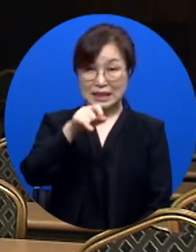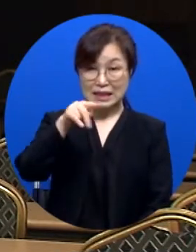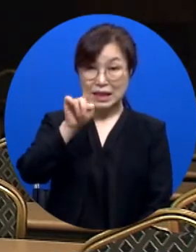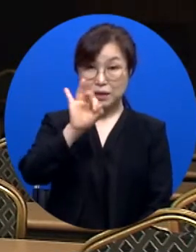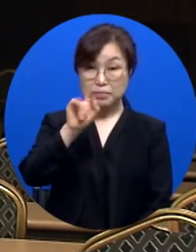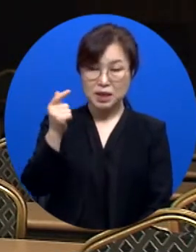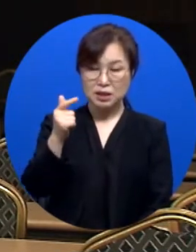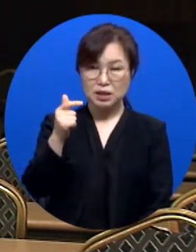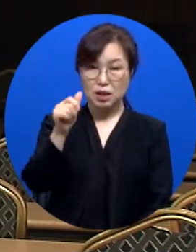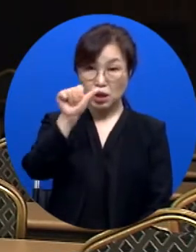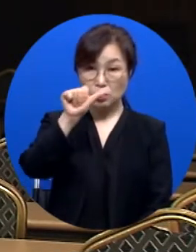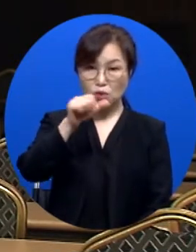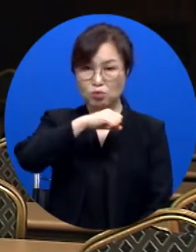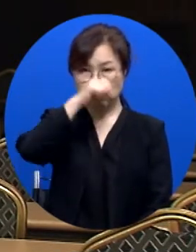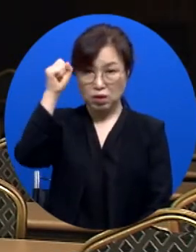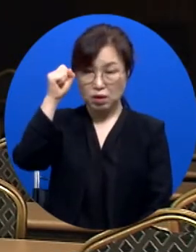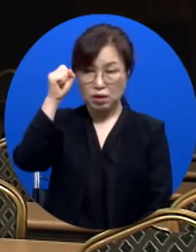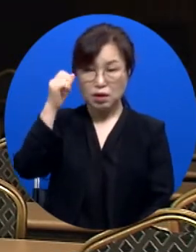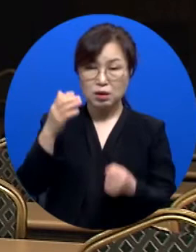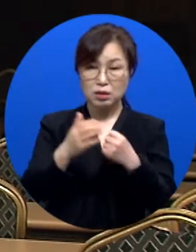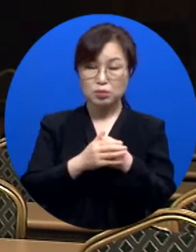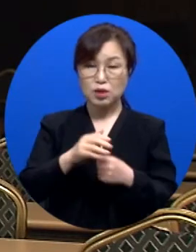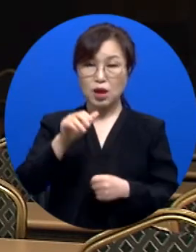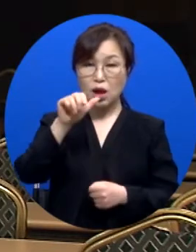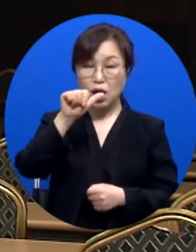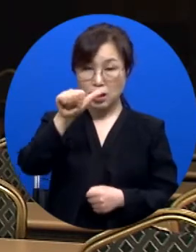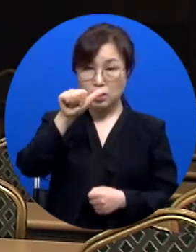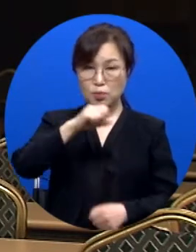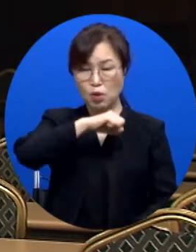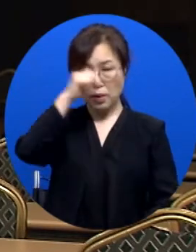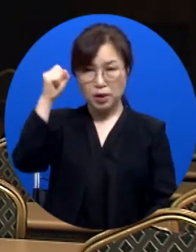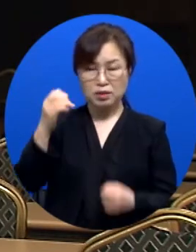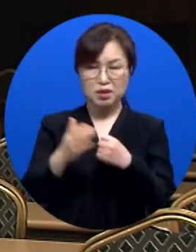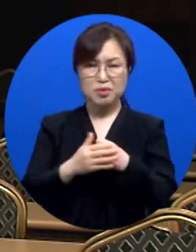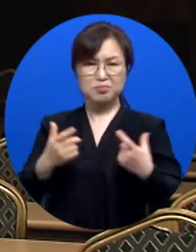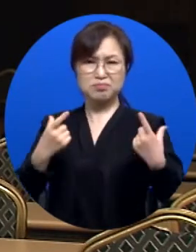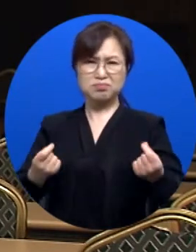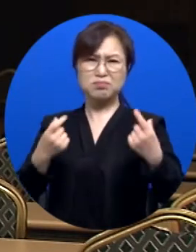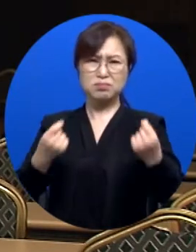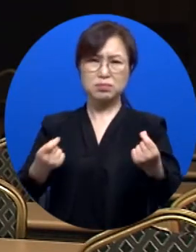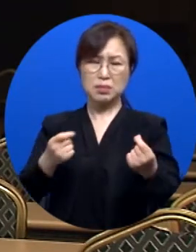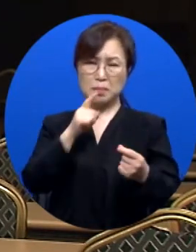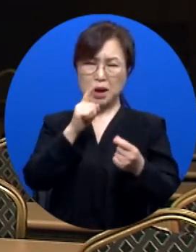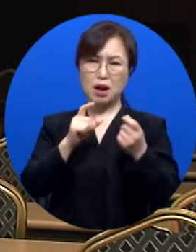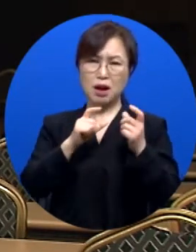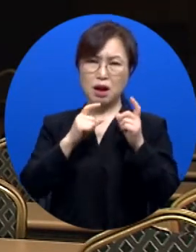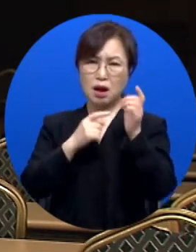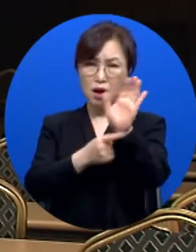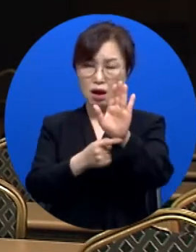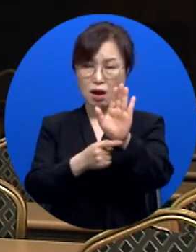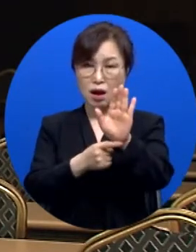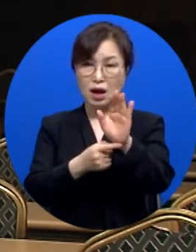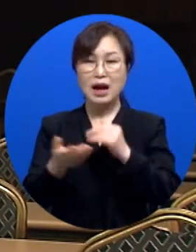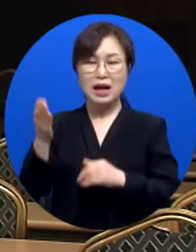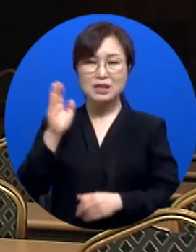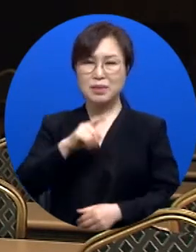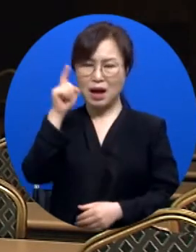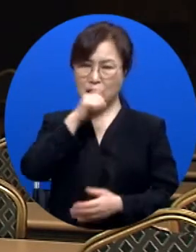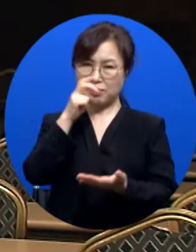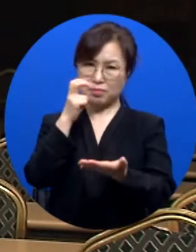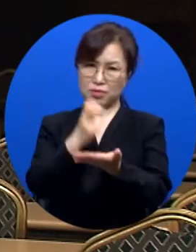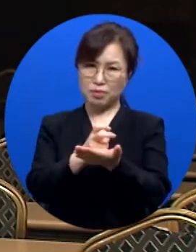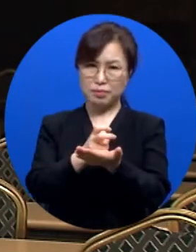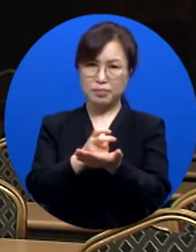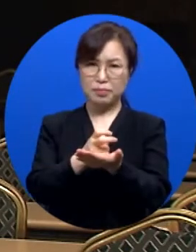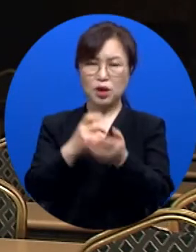5선 의원이 고 우선이기 때문에 큰 소리로 자신 만만하게 를 실시한다고 하지만 확 법은 악법 입니다 교회는